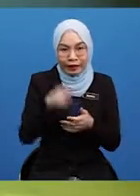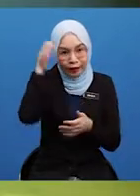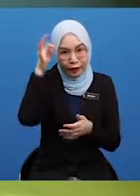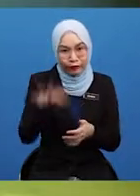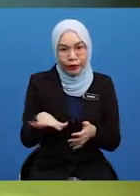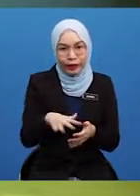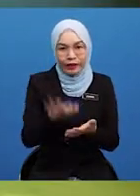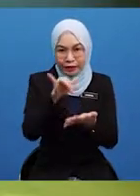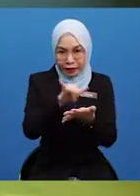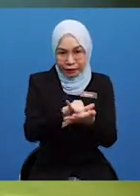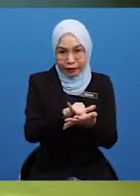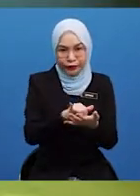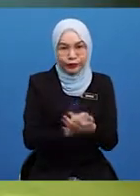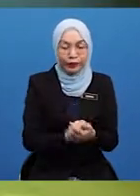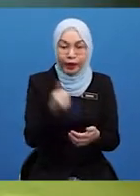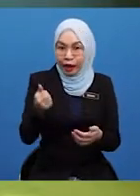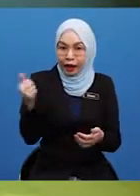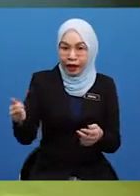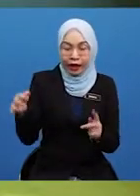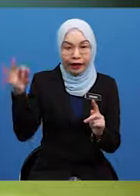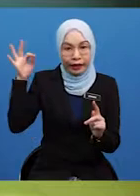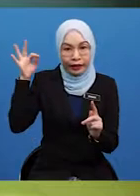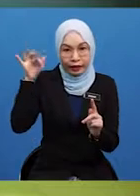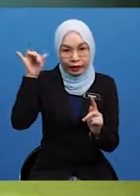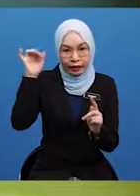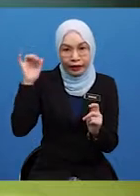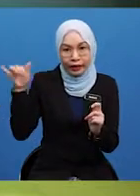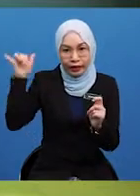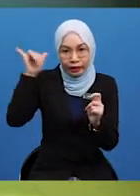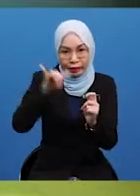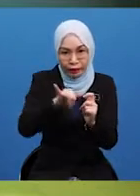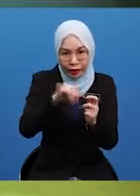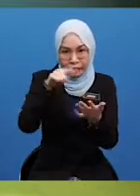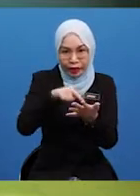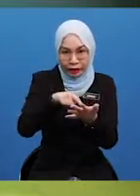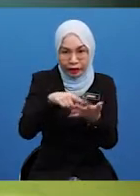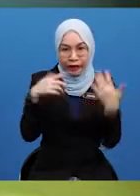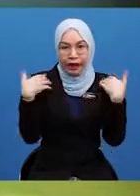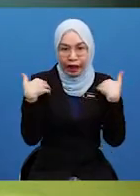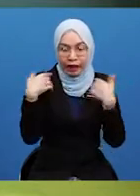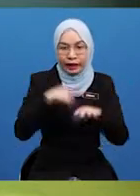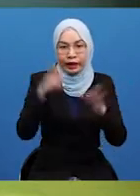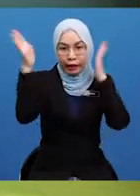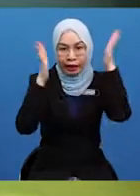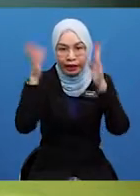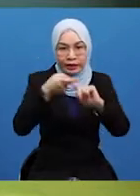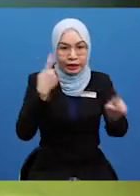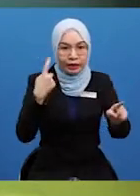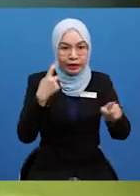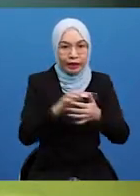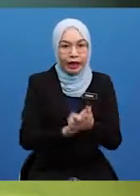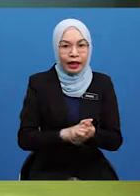anak-anak telekomunikasi ini pernah wujud di Malaysia sejak era